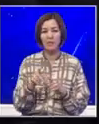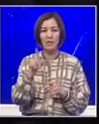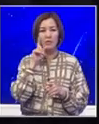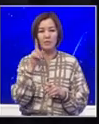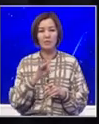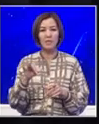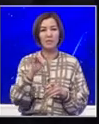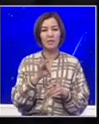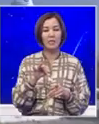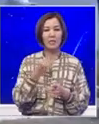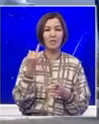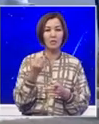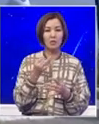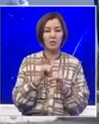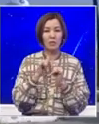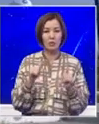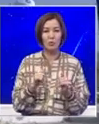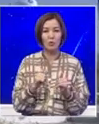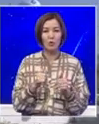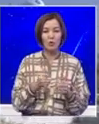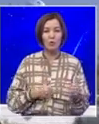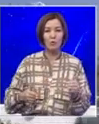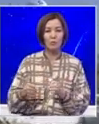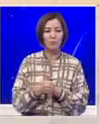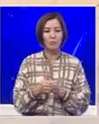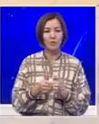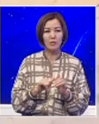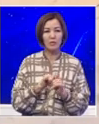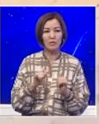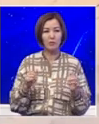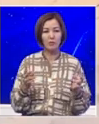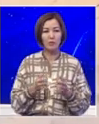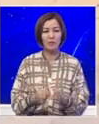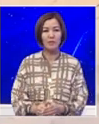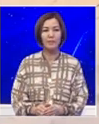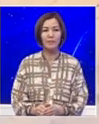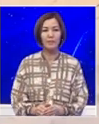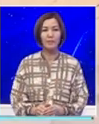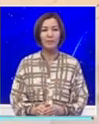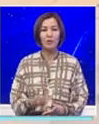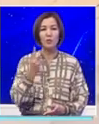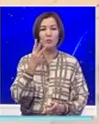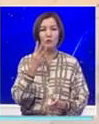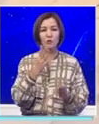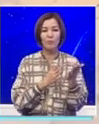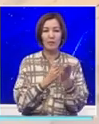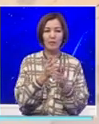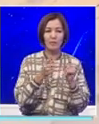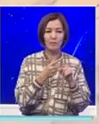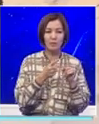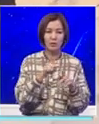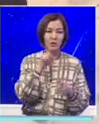Жастардың тарихқа қызығушылығын арттырып, көшбасшылық қасиеттерін дамыту. Жоба үш бағыттан құралған. Бірінші сол